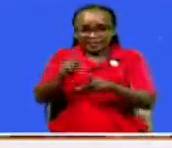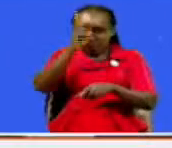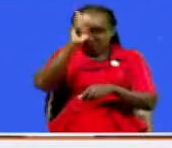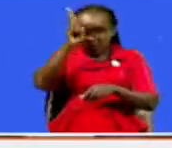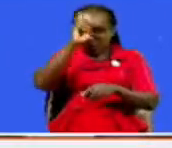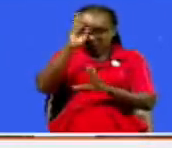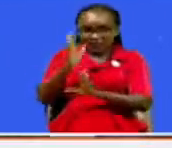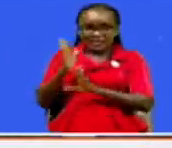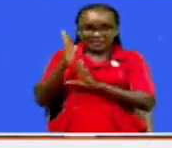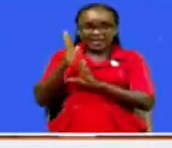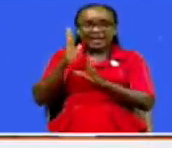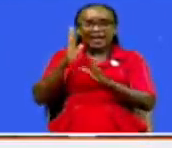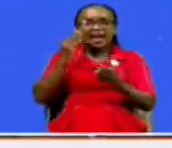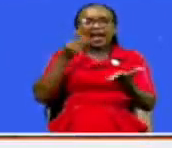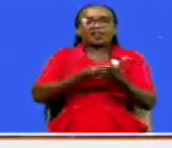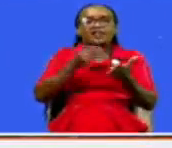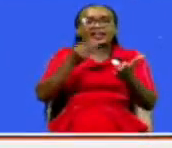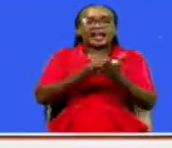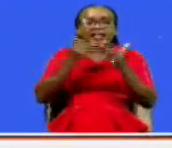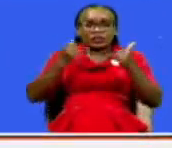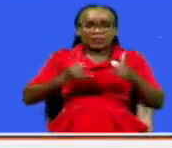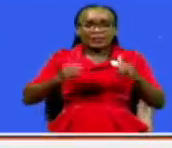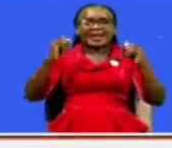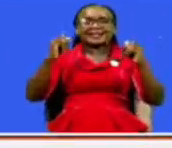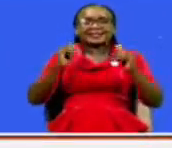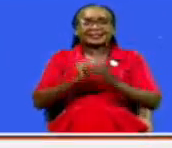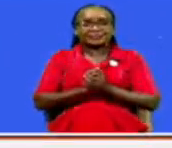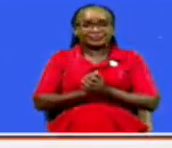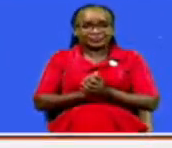polisi. Financial independence